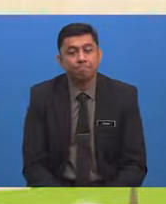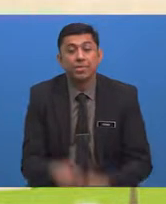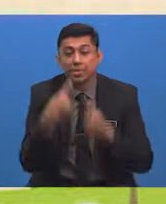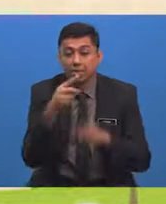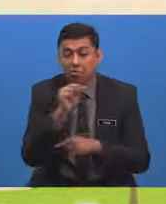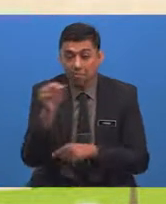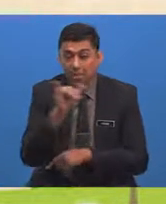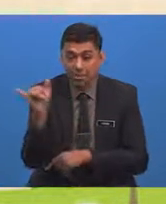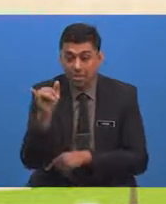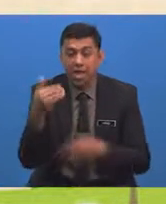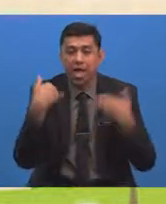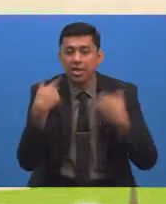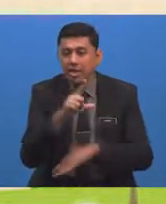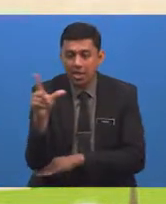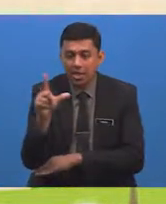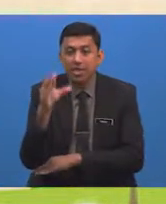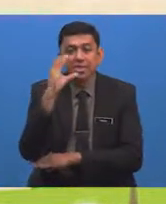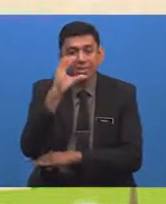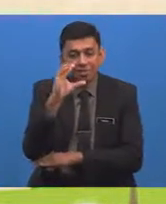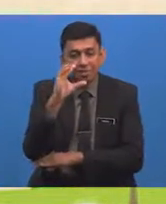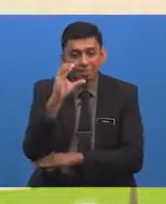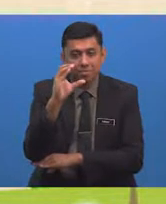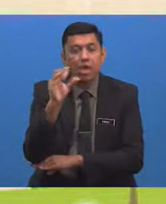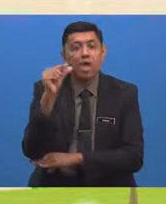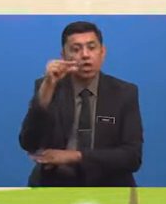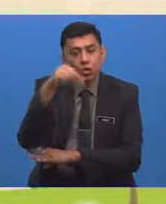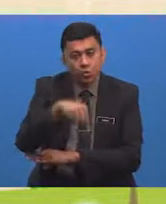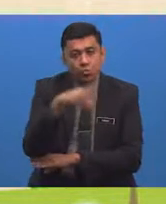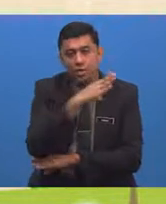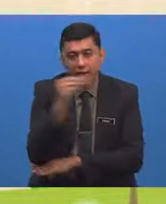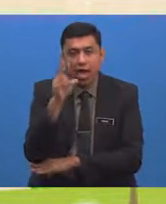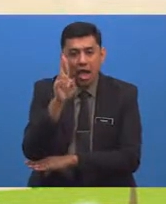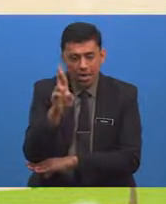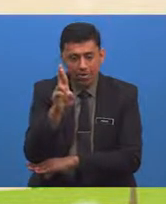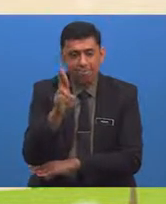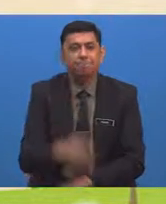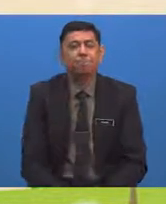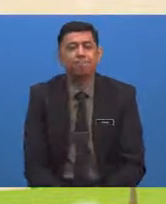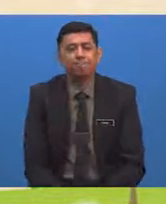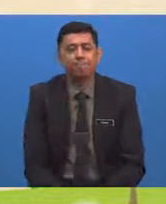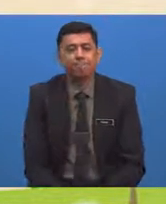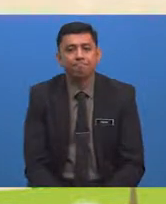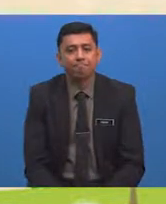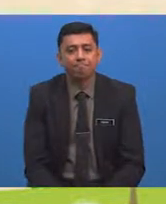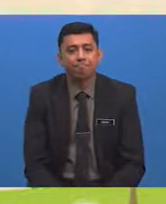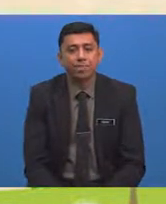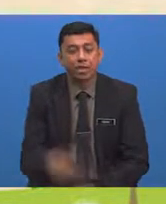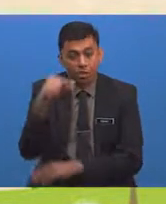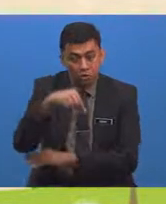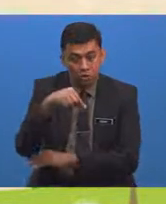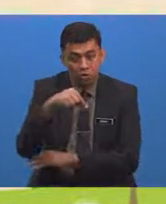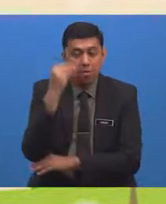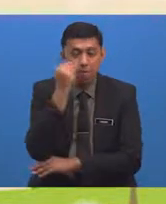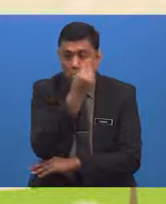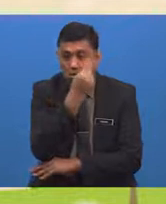Jawapannya Jawapannya Adalah C Iaitu Q Dan R Q